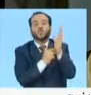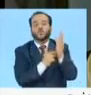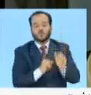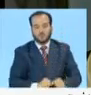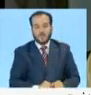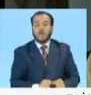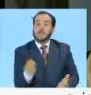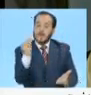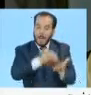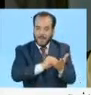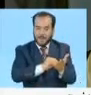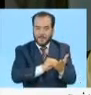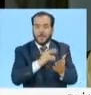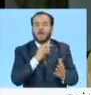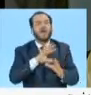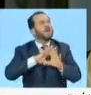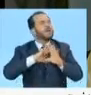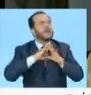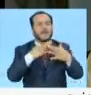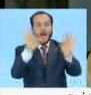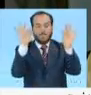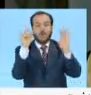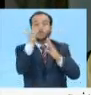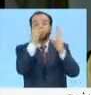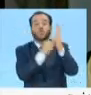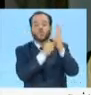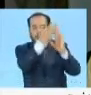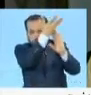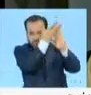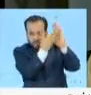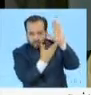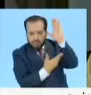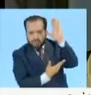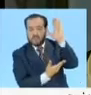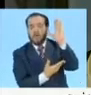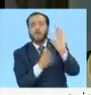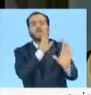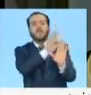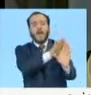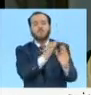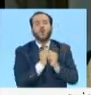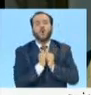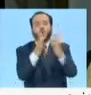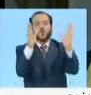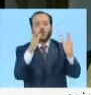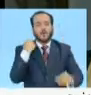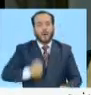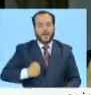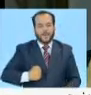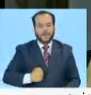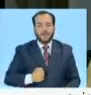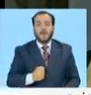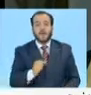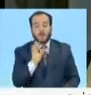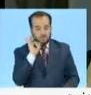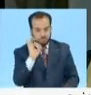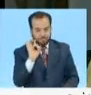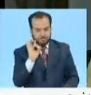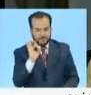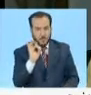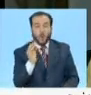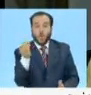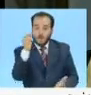دستورية، إضافة إلى كل النصوص الدستورية التي تحمي كل الحريات في البحرين إلى أعلى